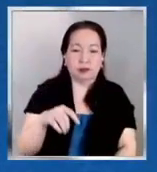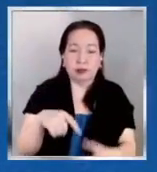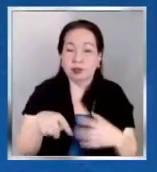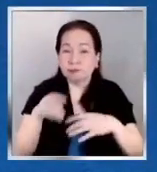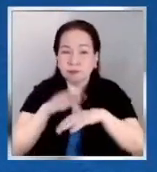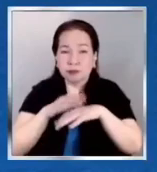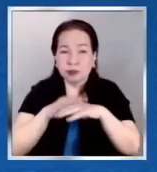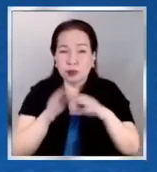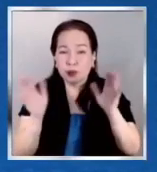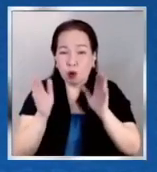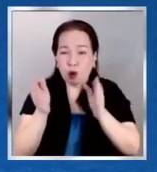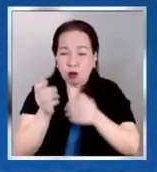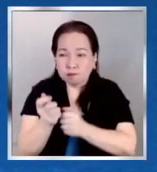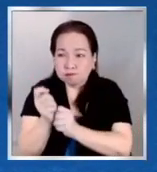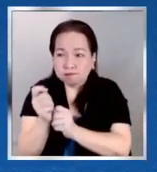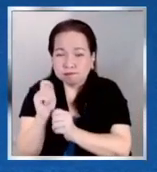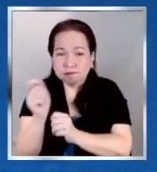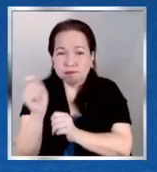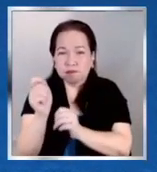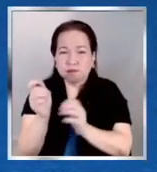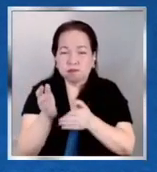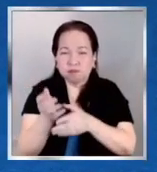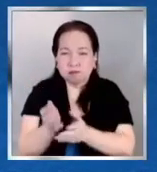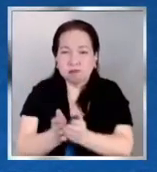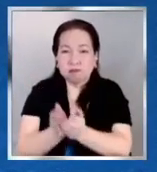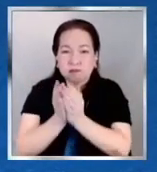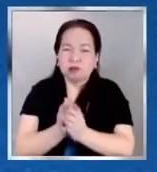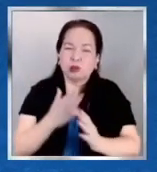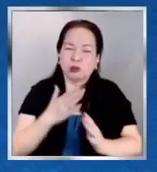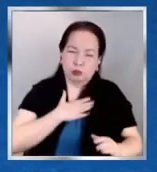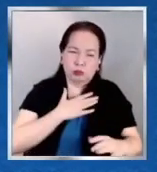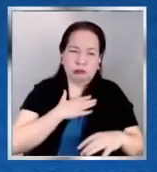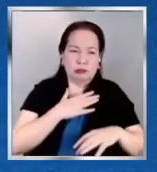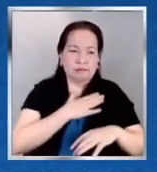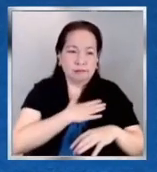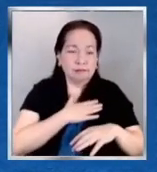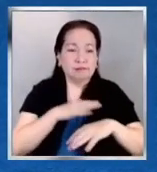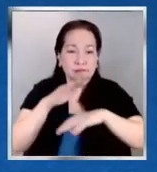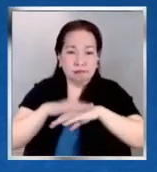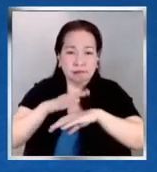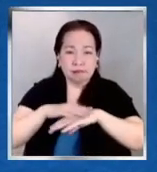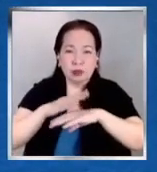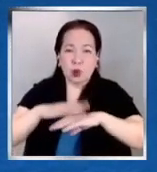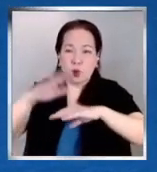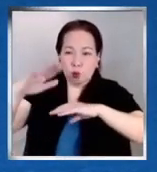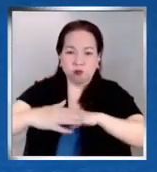maliliit na sasakyang pandagat, maalon at hindi pa rin ligtas pumalaot sa ilang baybayin sa bansa.